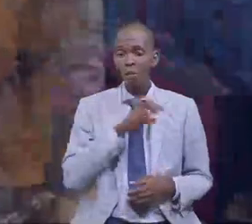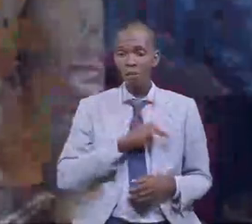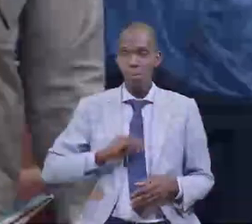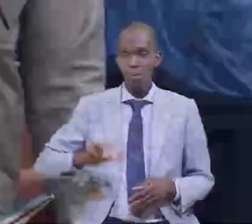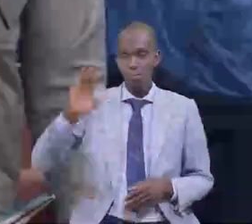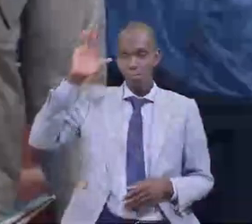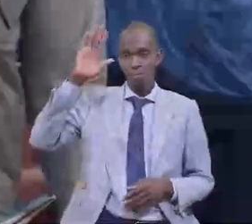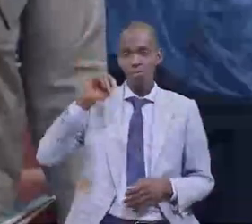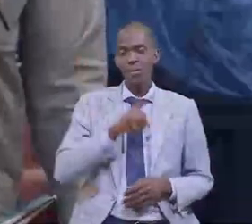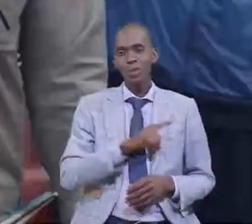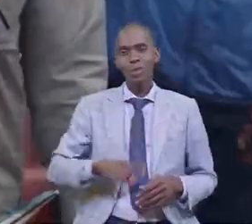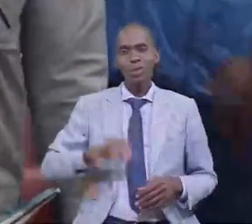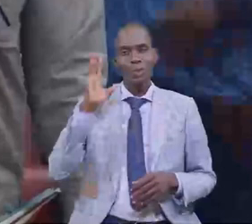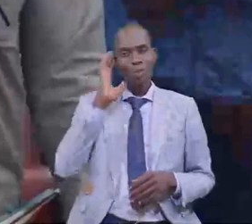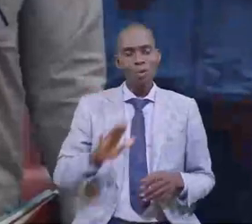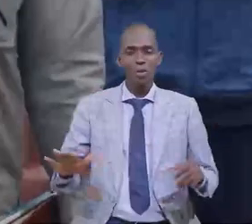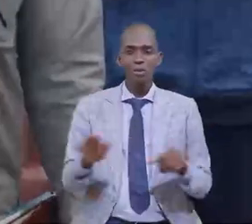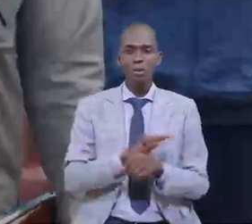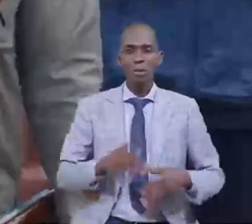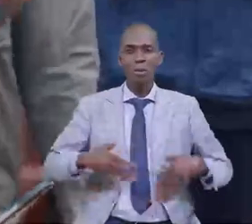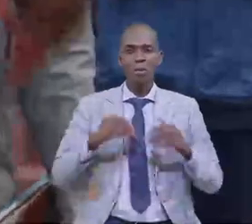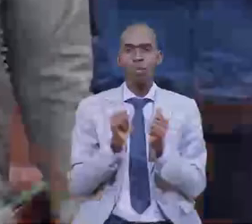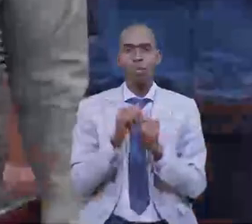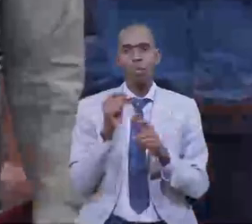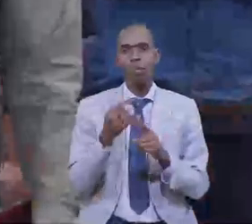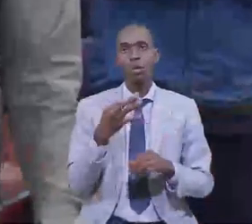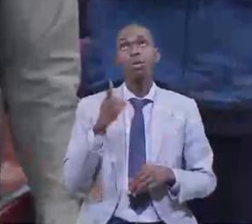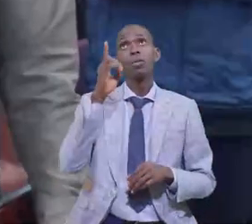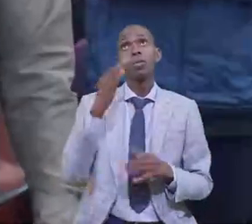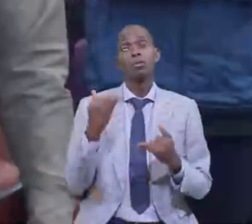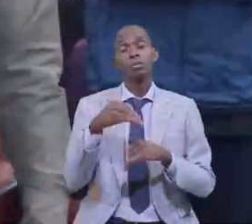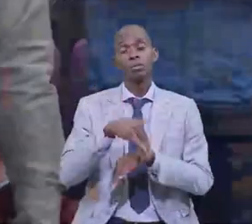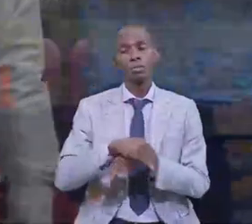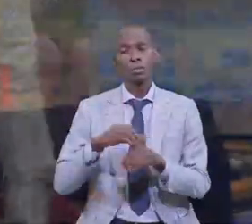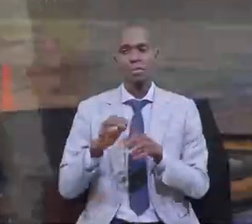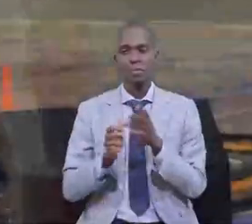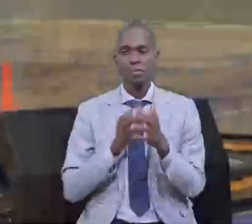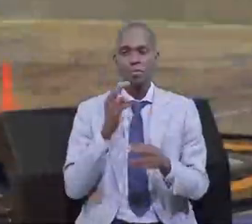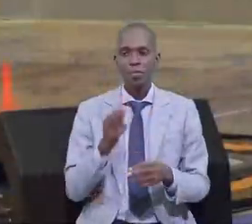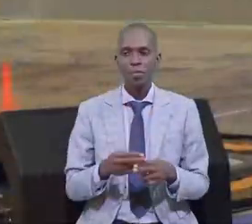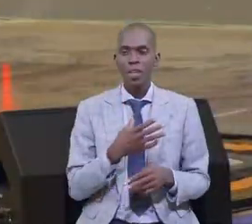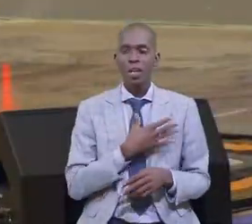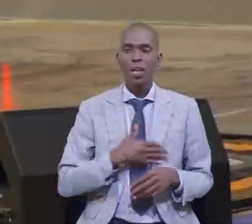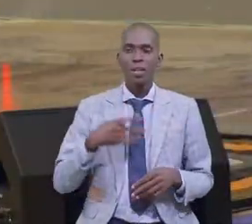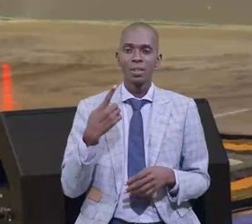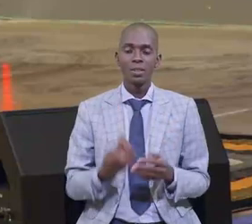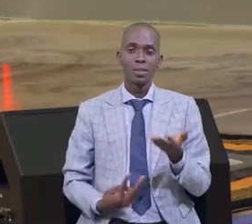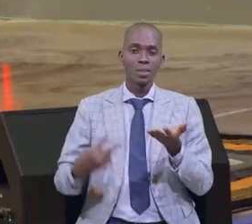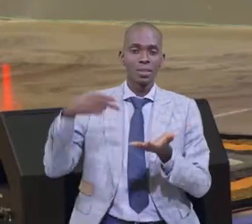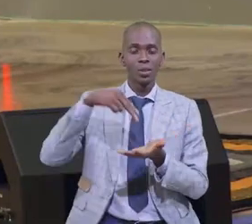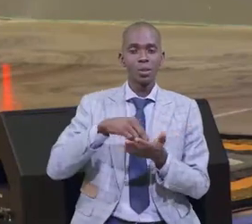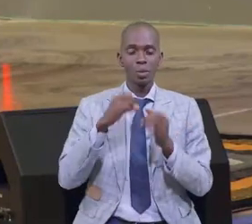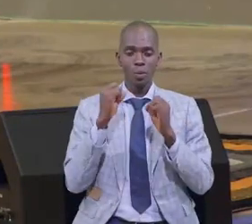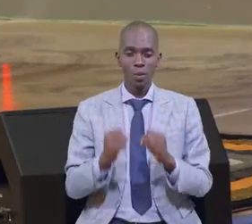Seigneur enrichisse votre vie avec la parole de Dieu ce soir au nom de Jésus-Christ. Et que la puissance de la résurrection